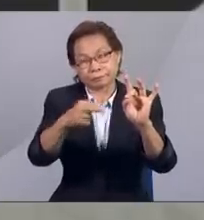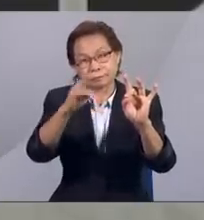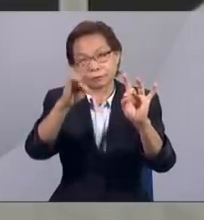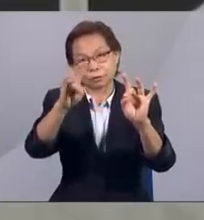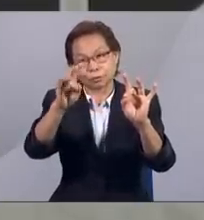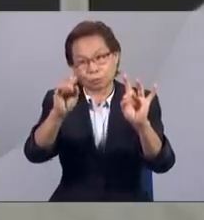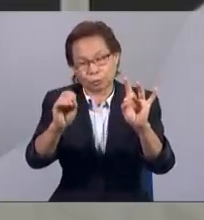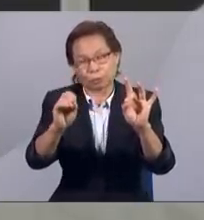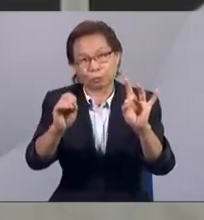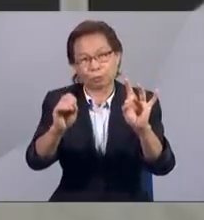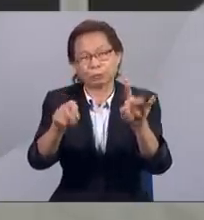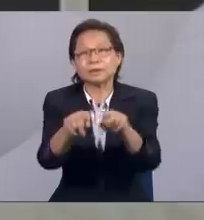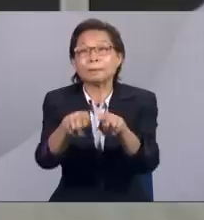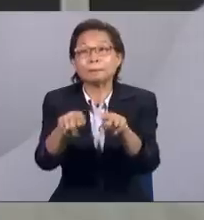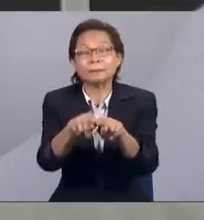8,070 kes, iaitu